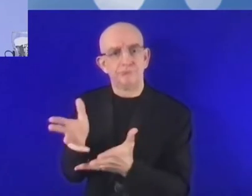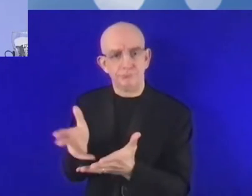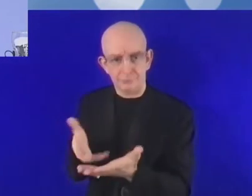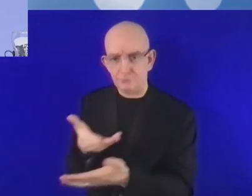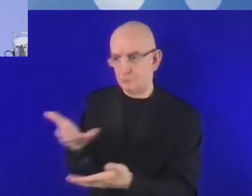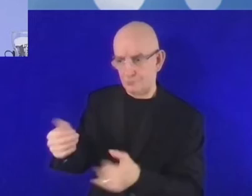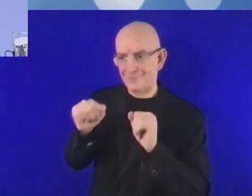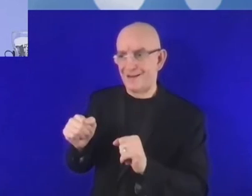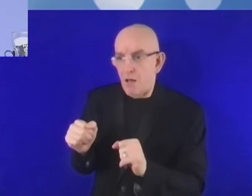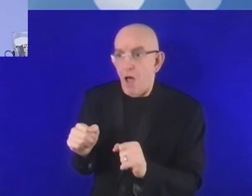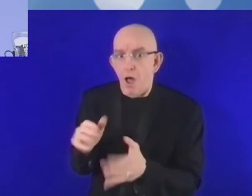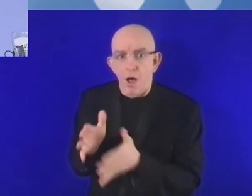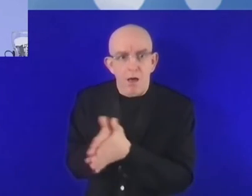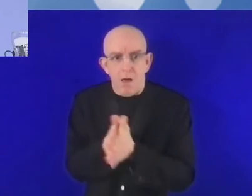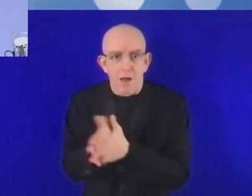какую пользу можно